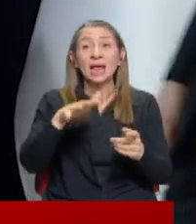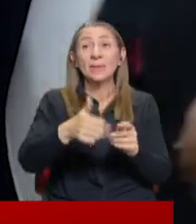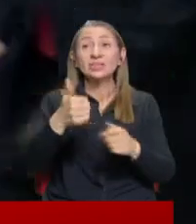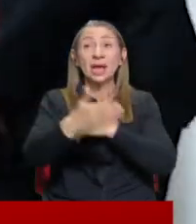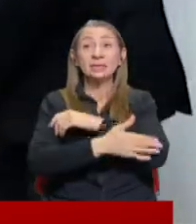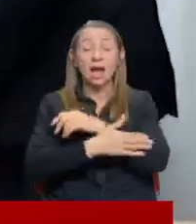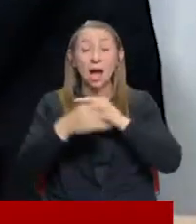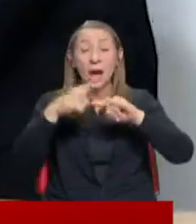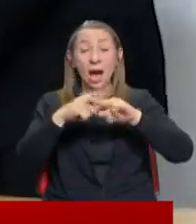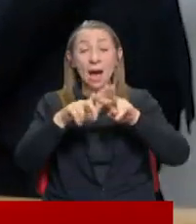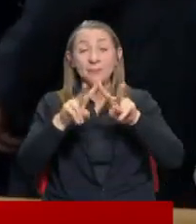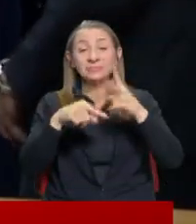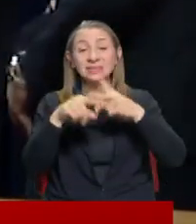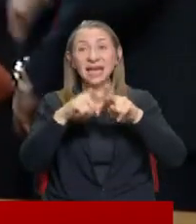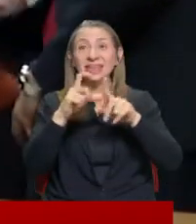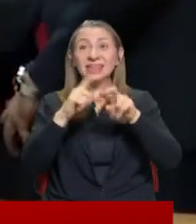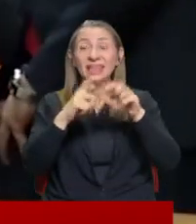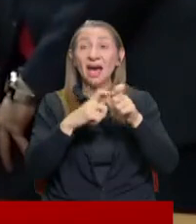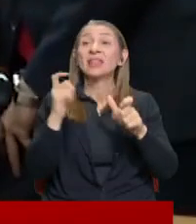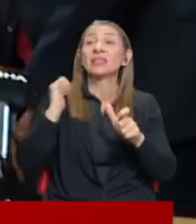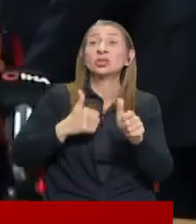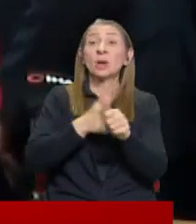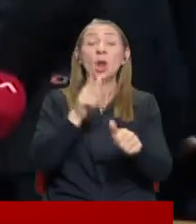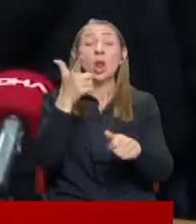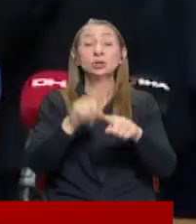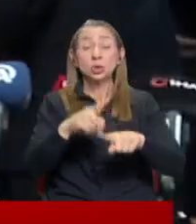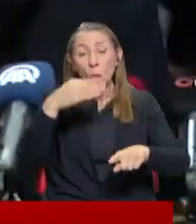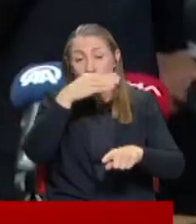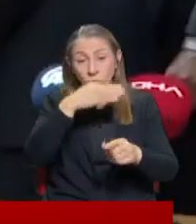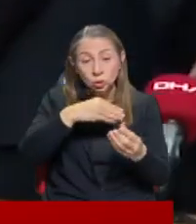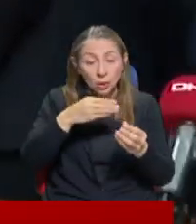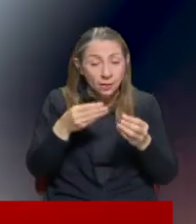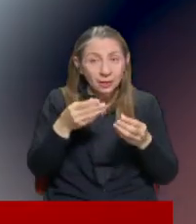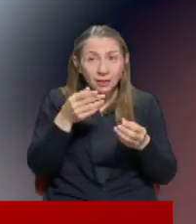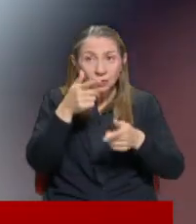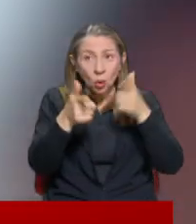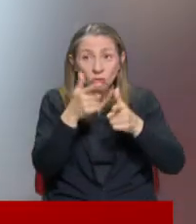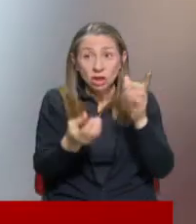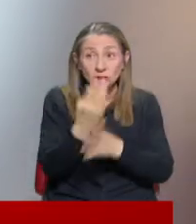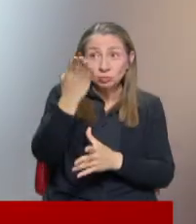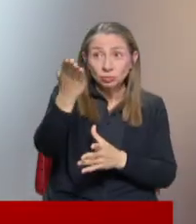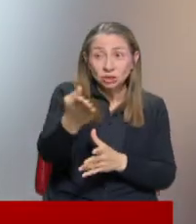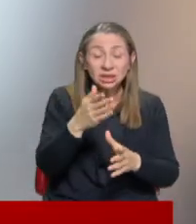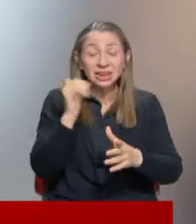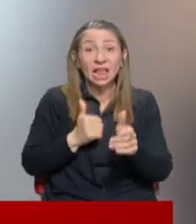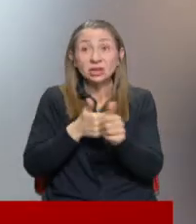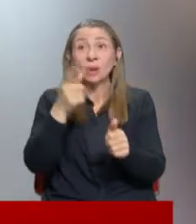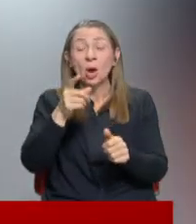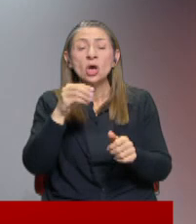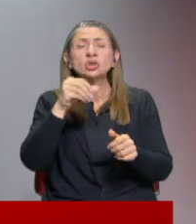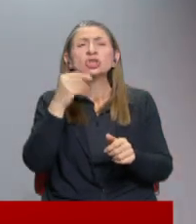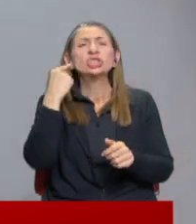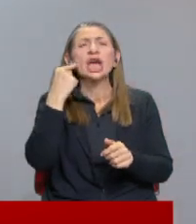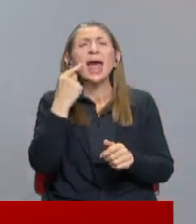Başkan Yardımcısı Hamza Dağ. Danışmanının lüks araç içinde uyuşturucu kullanırken görüntüleri ortaya çıkmış, danışmanı pudra